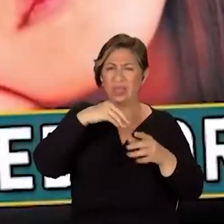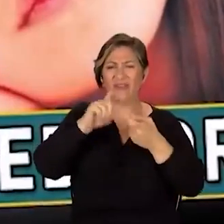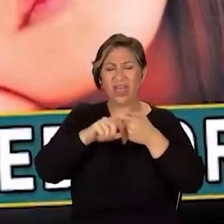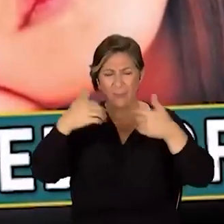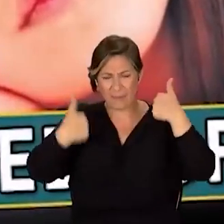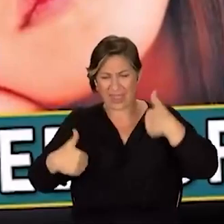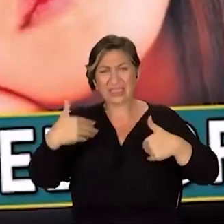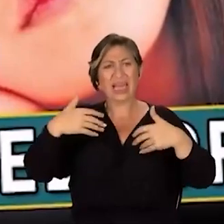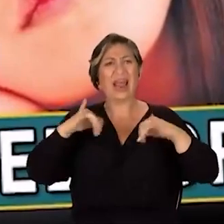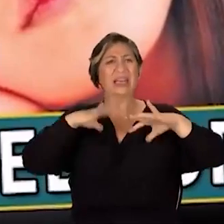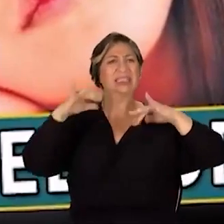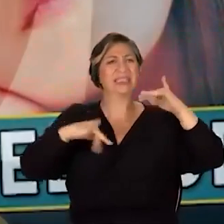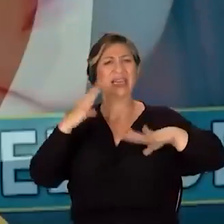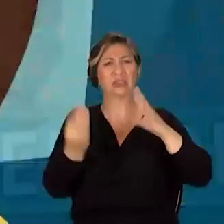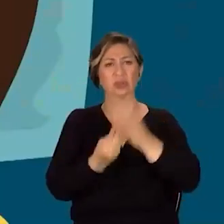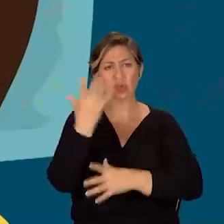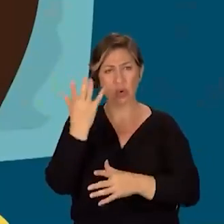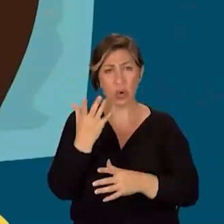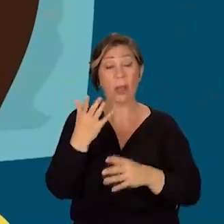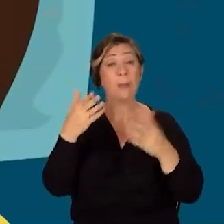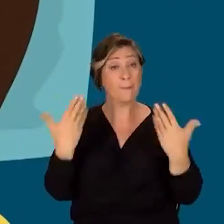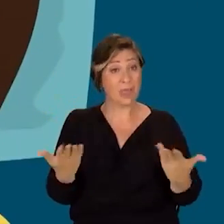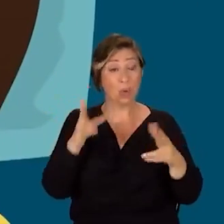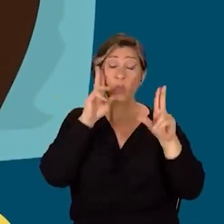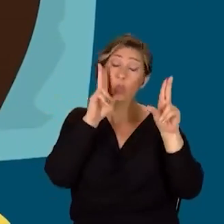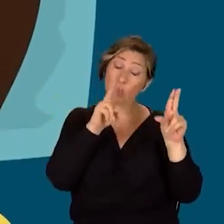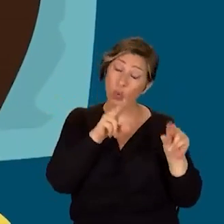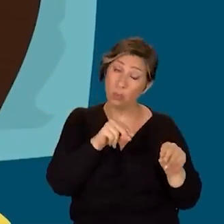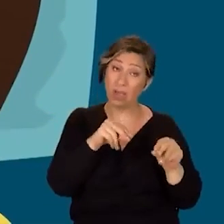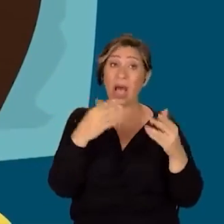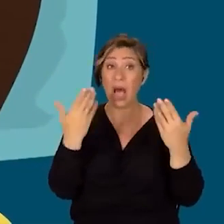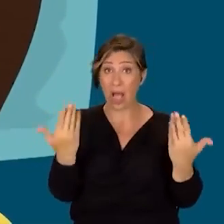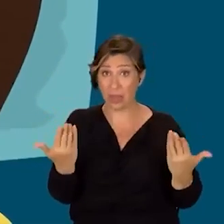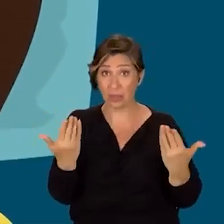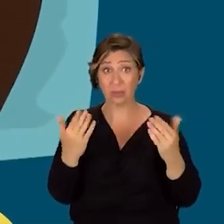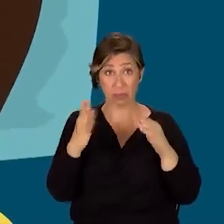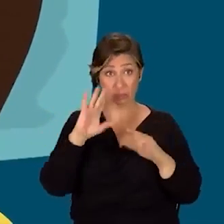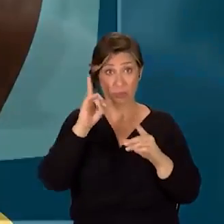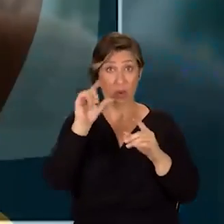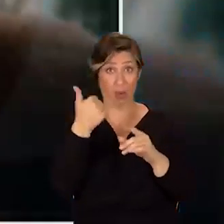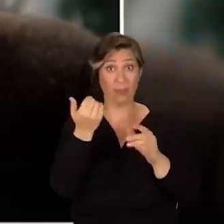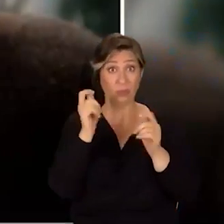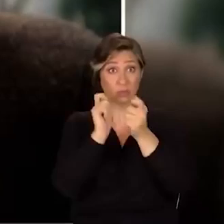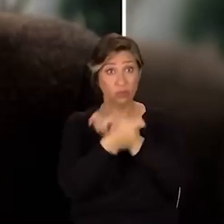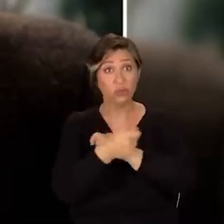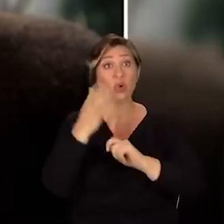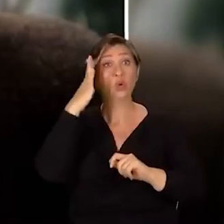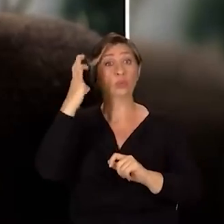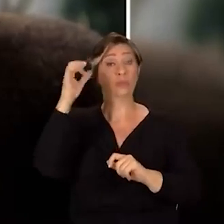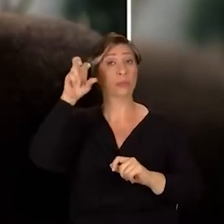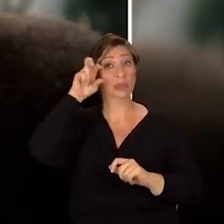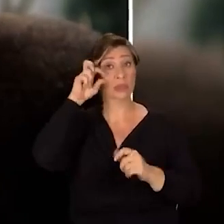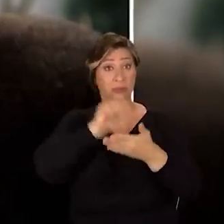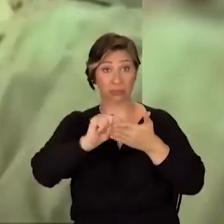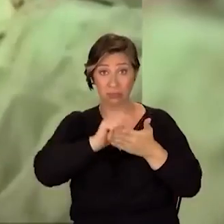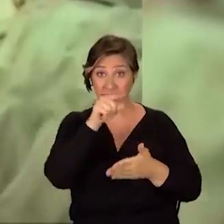rahatsızlıklar ortaya çıkmaktadır. Peki uyuyabilmek artık lüks haline mi dönüştü? Ünlü psikiyatrist yazar Darian